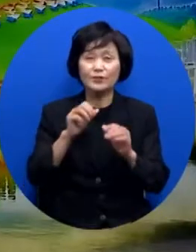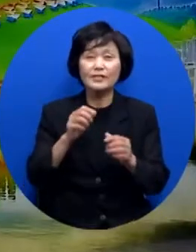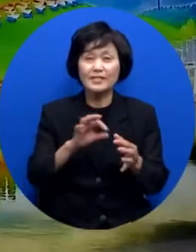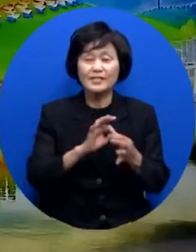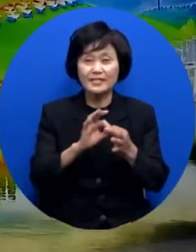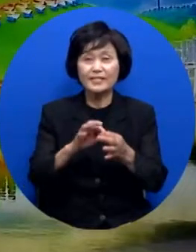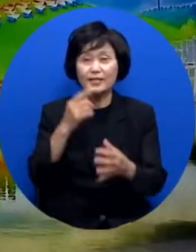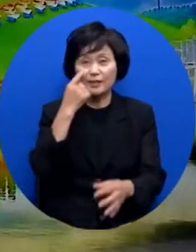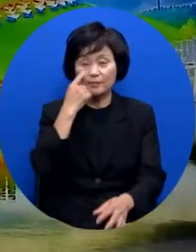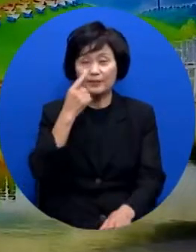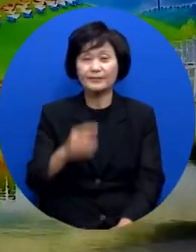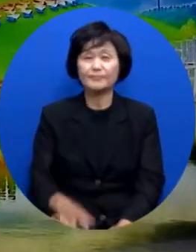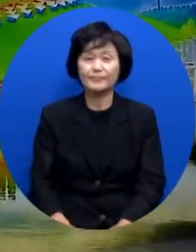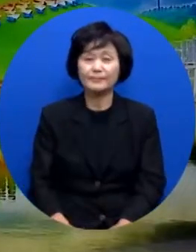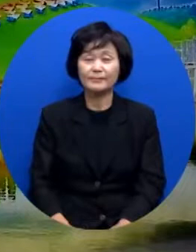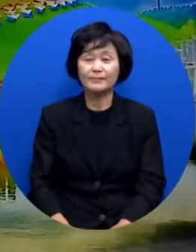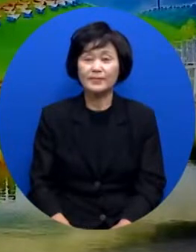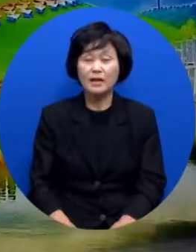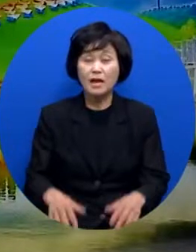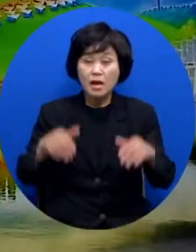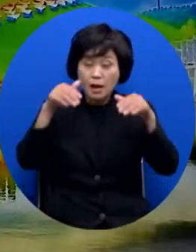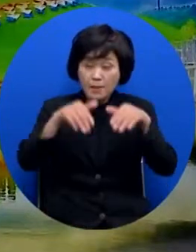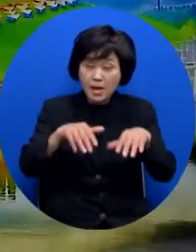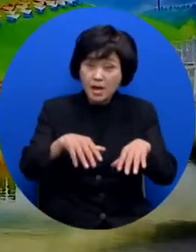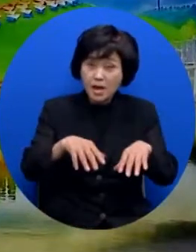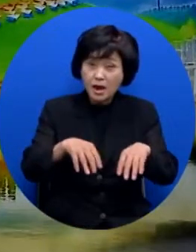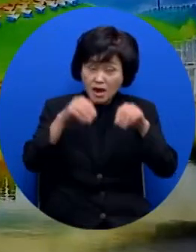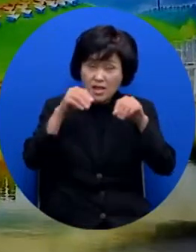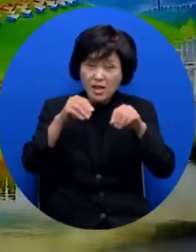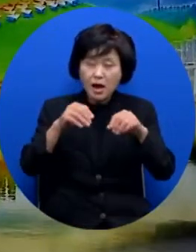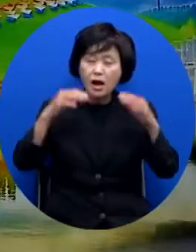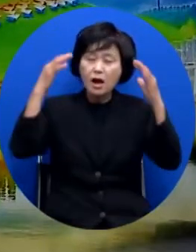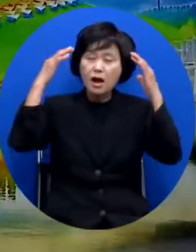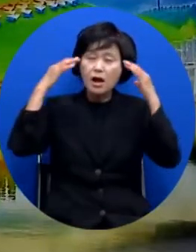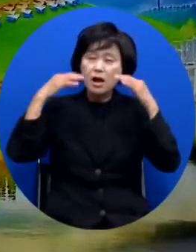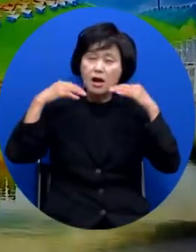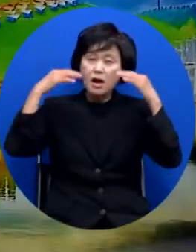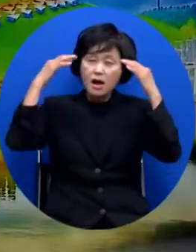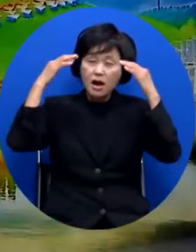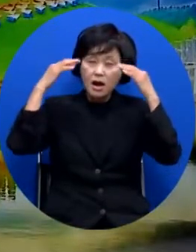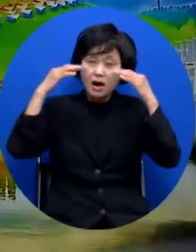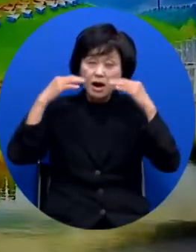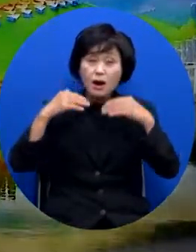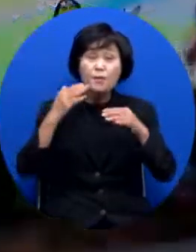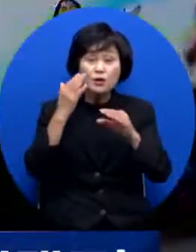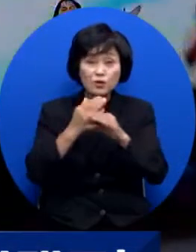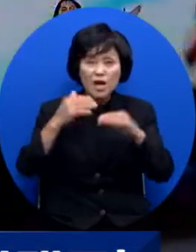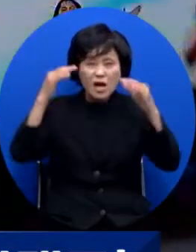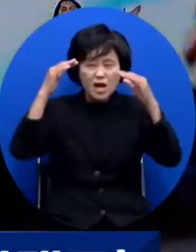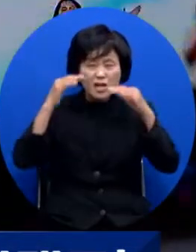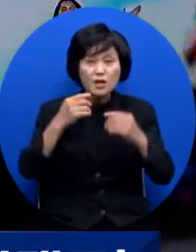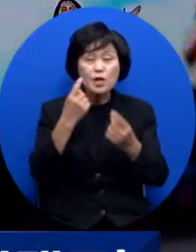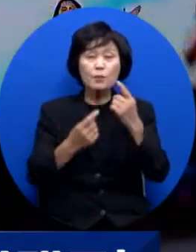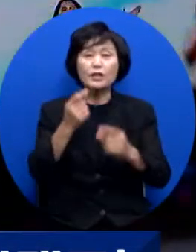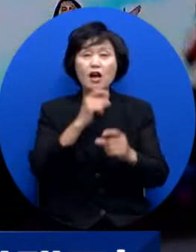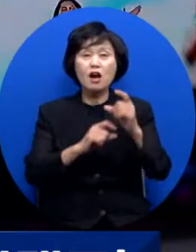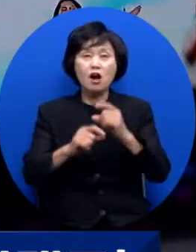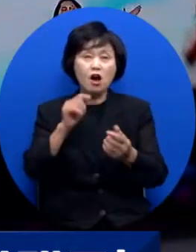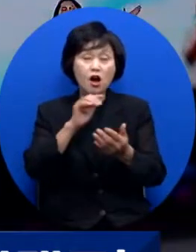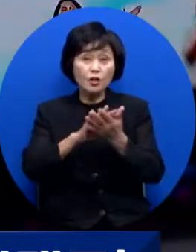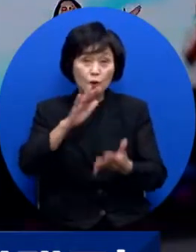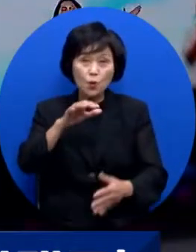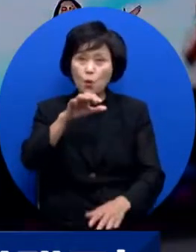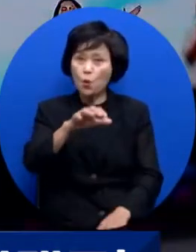CTS 광주 스튜디오입니다. 장마가 끝나고 본격적인 폭염이 이어지는 가운데 무더위보다 더 뜨거운 열기로 가득한 현장이